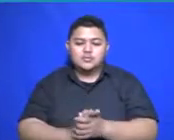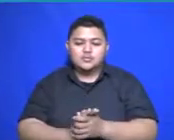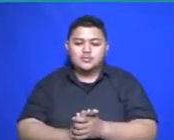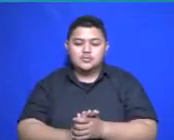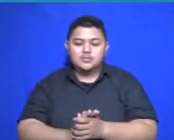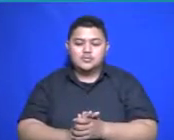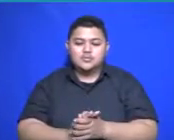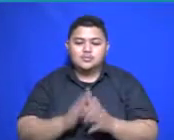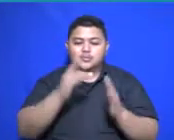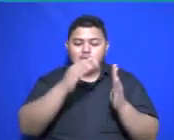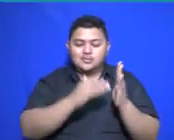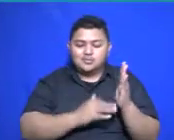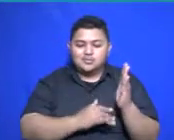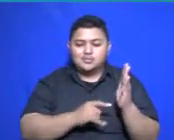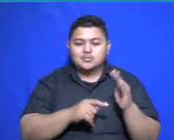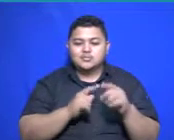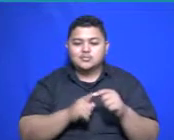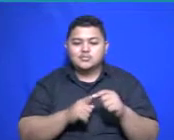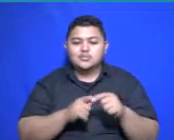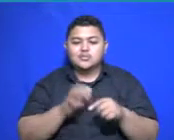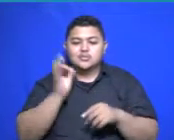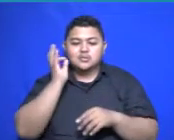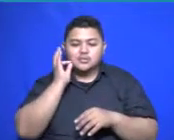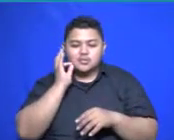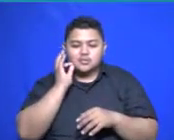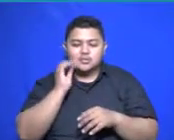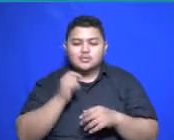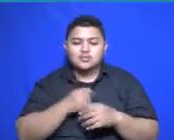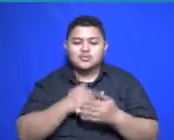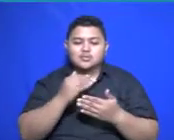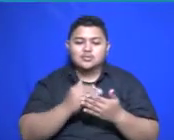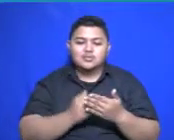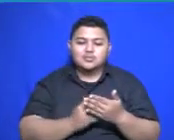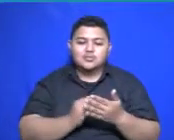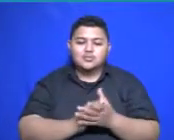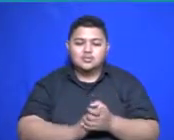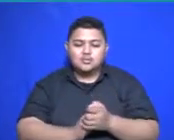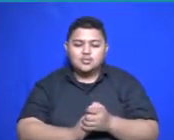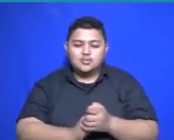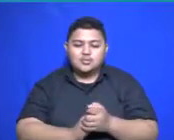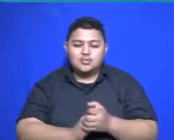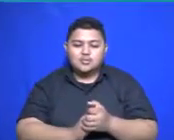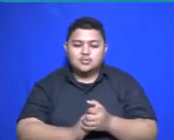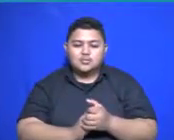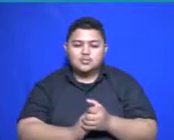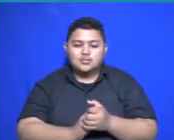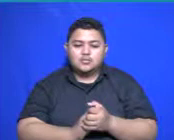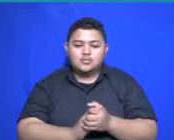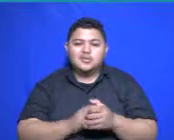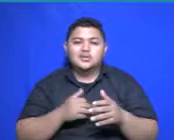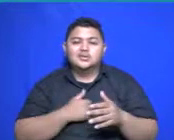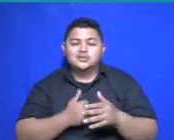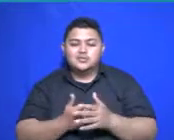banyak sekali list yang sebetulnya, tapi mohon maaf, kami sedang menyusun list dari legacy yang kita